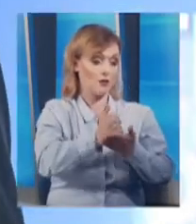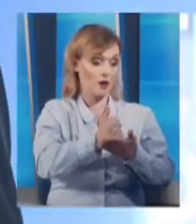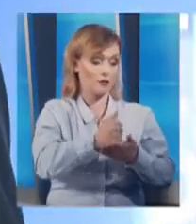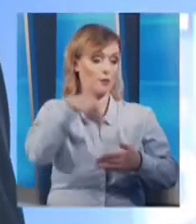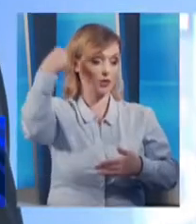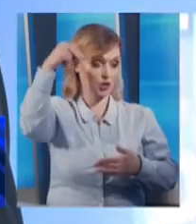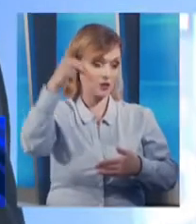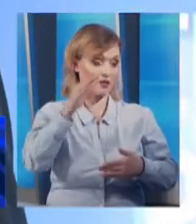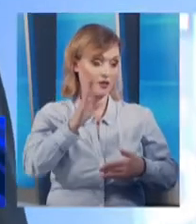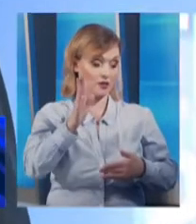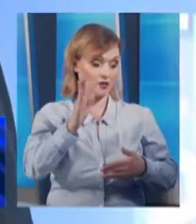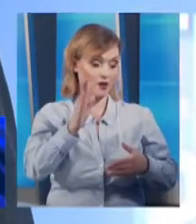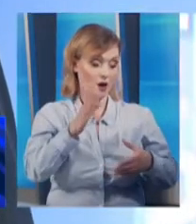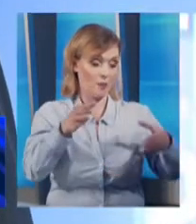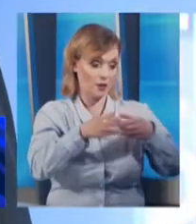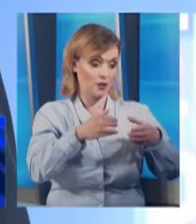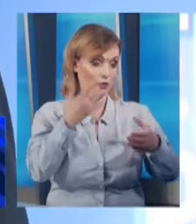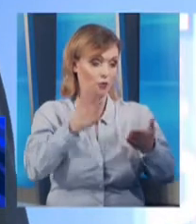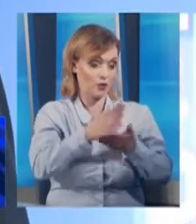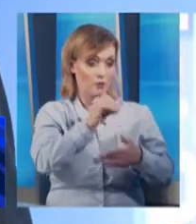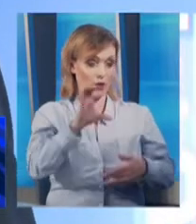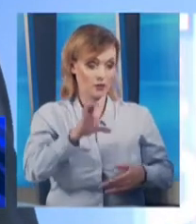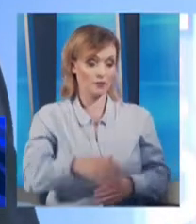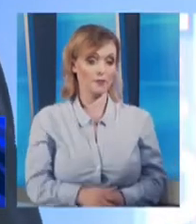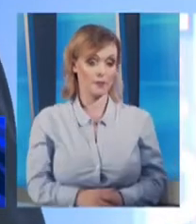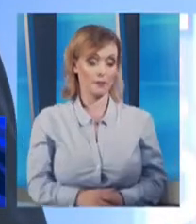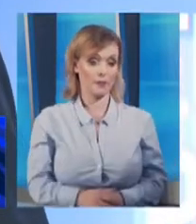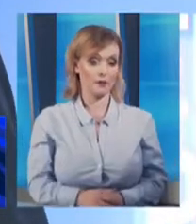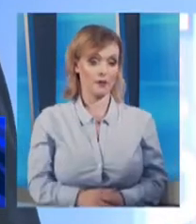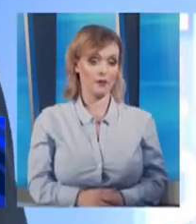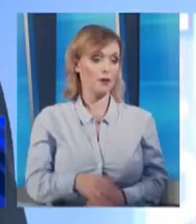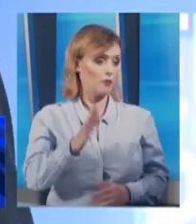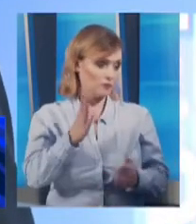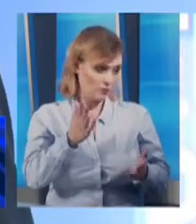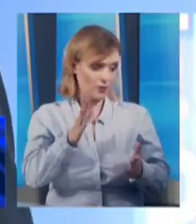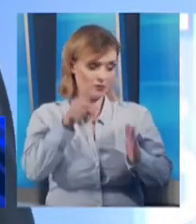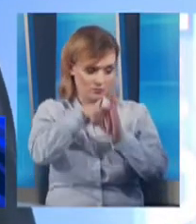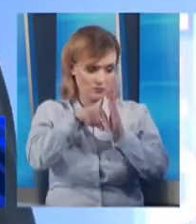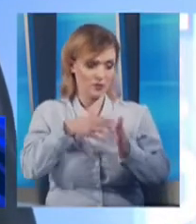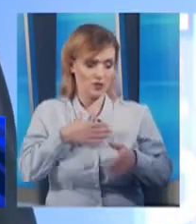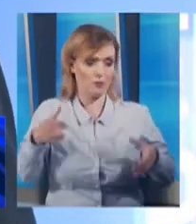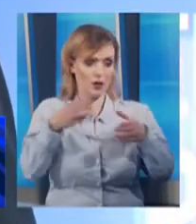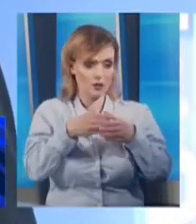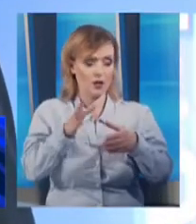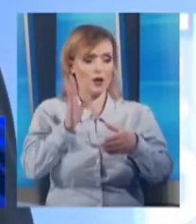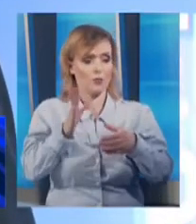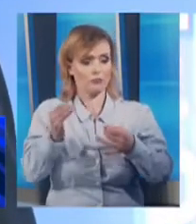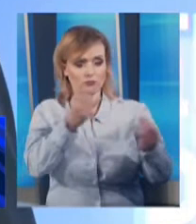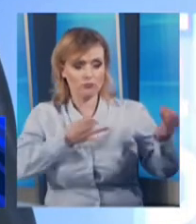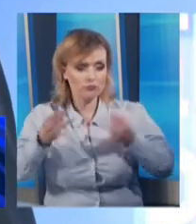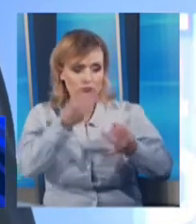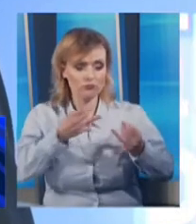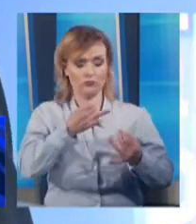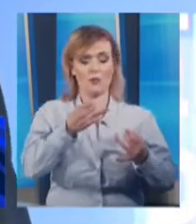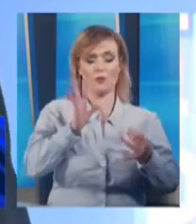fie același răspuns. Deci, partidul? Lucrurile... Da, vor fi discuții în cadrul partidului, vom avea un congres, îl